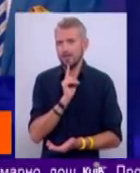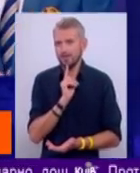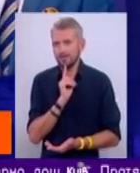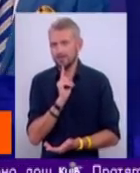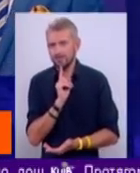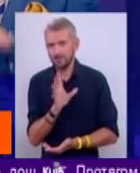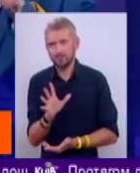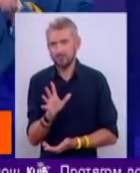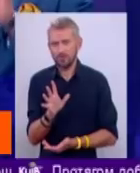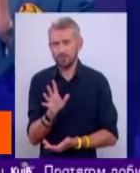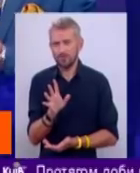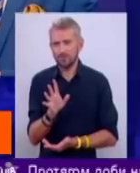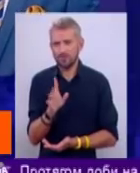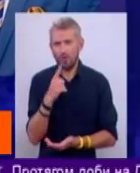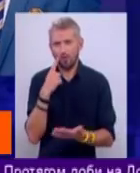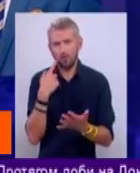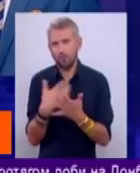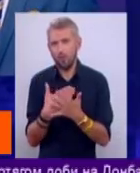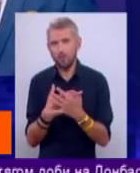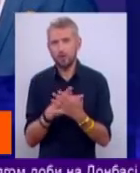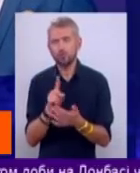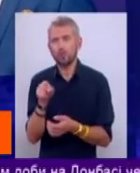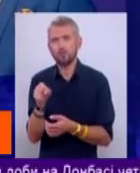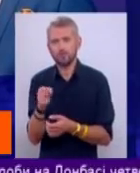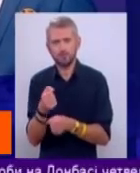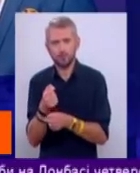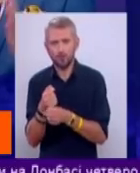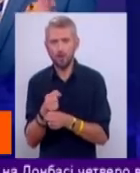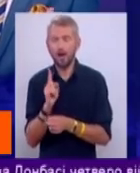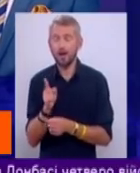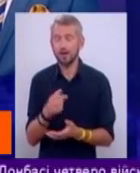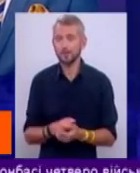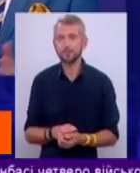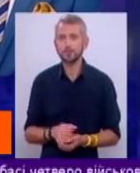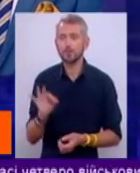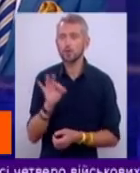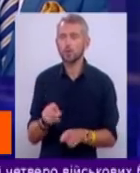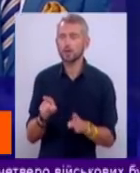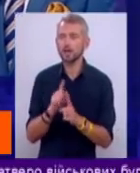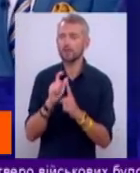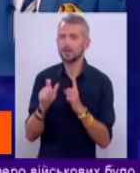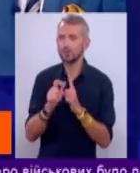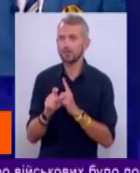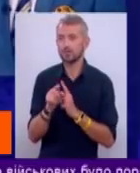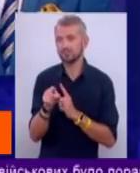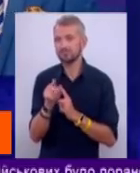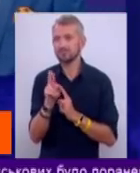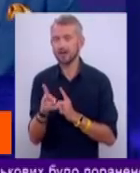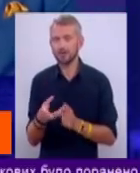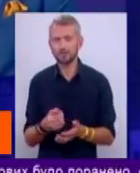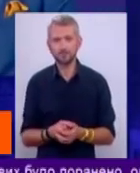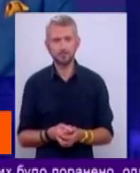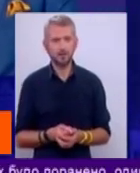не будемо здогадки робити, як він чинить, але менше з тим. Щодо таких відповідей, як вони вам? Будь ласка, пані Катерина.